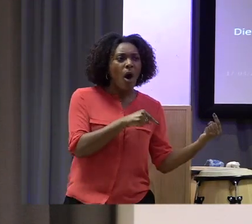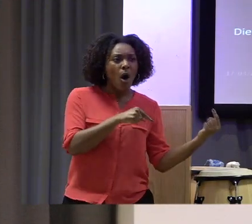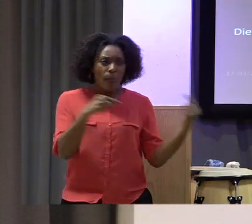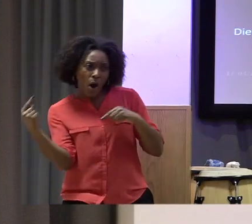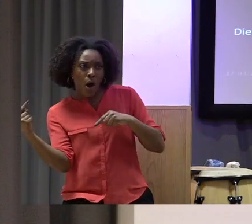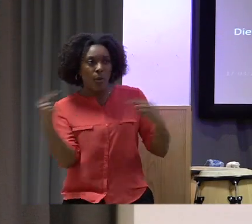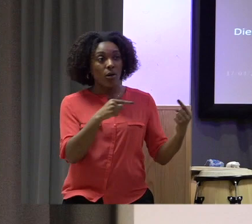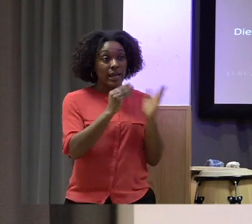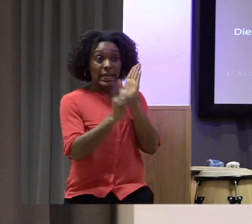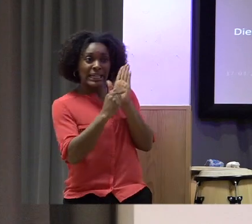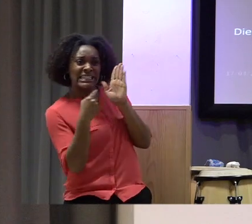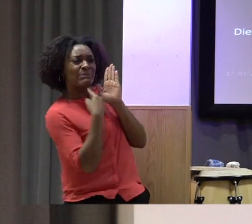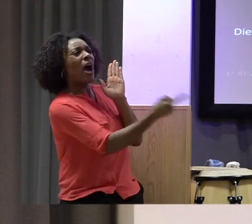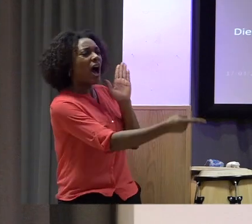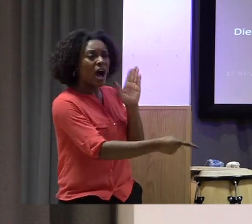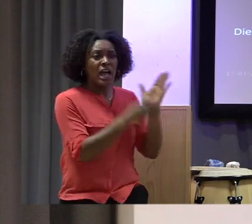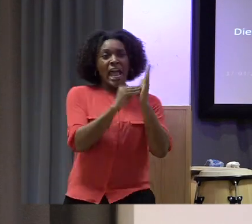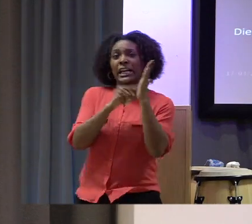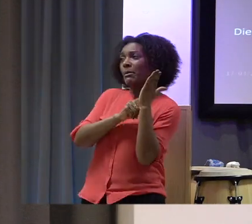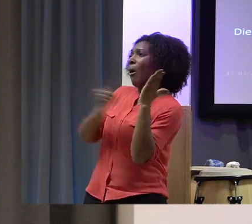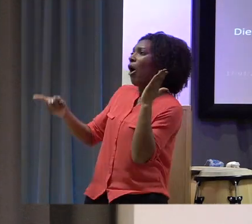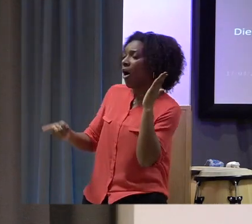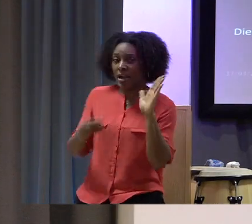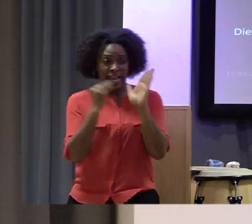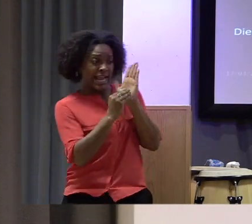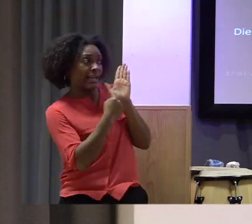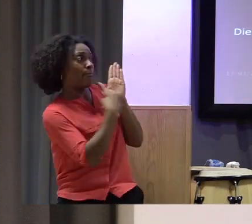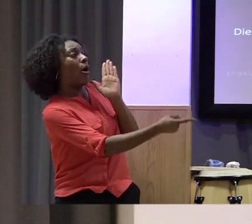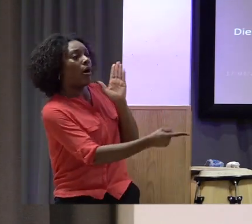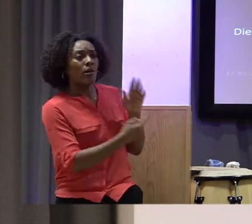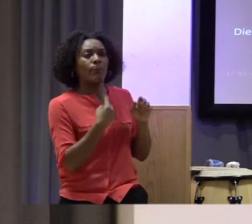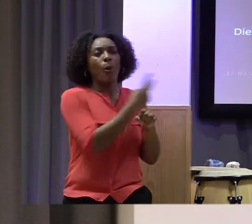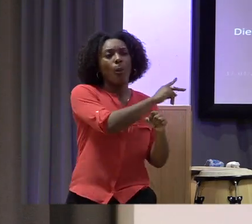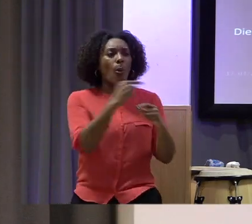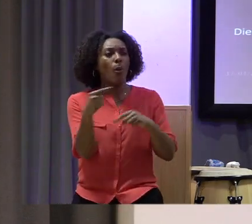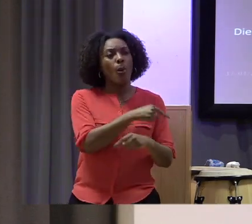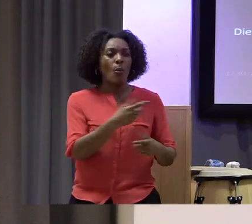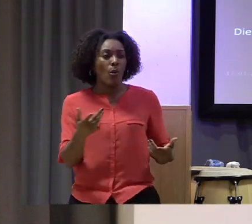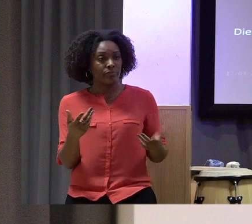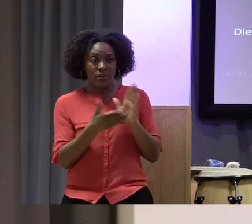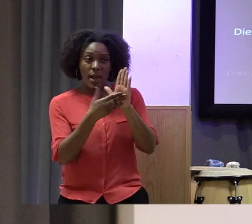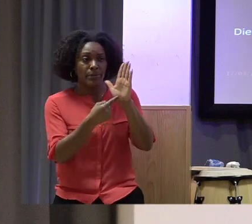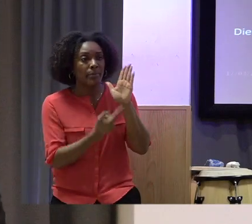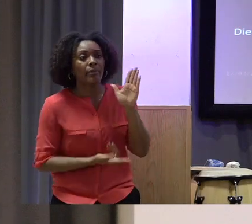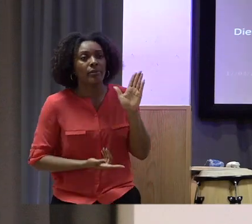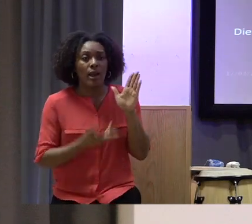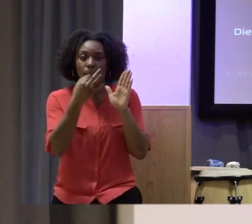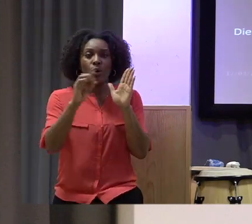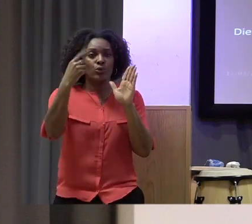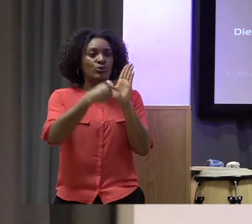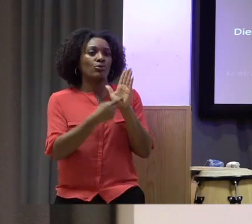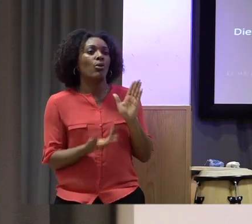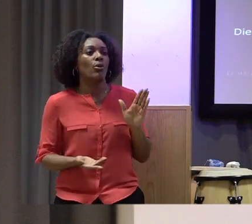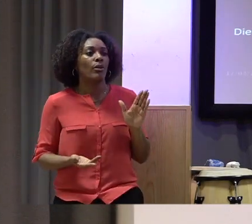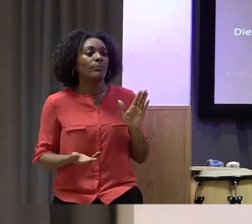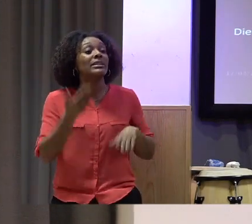Si Jésus avait, face à Satan, appelé son Père ou fait une prière, on aurait dit, c'est